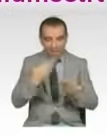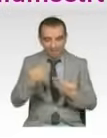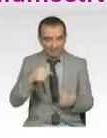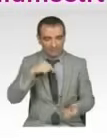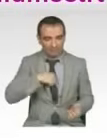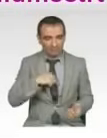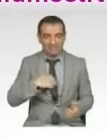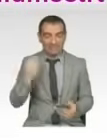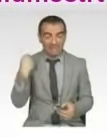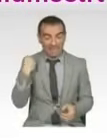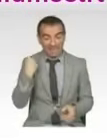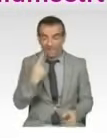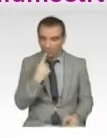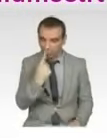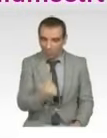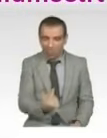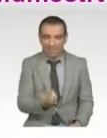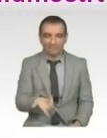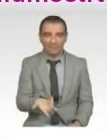tekrar söyledim.